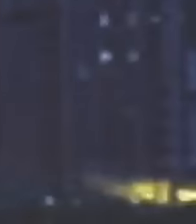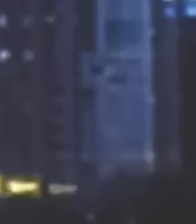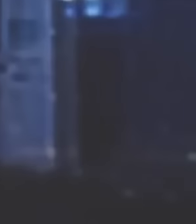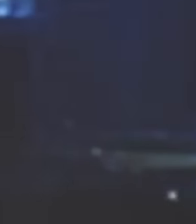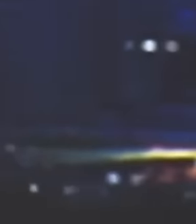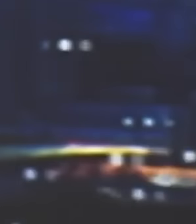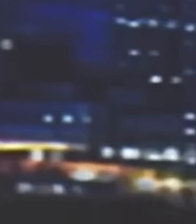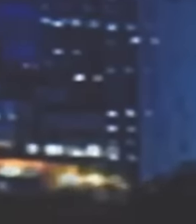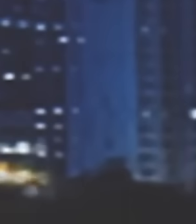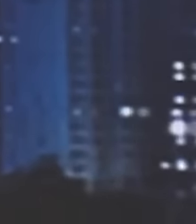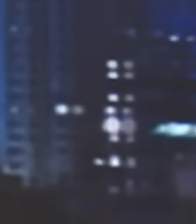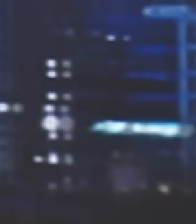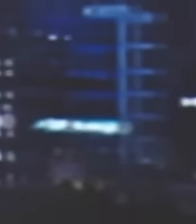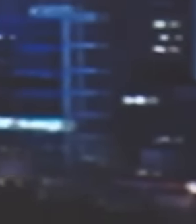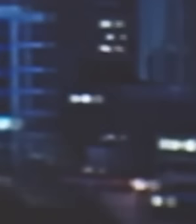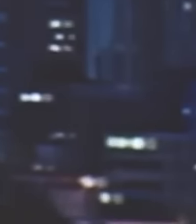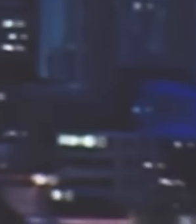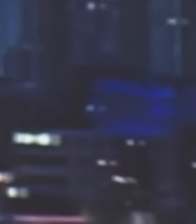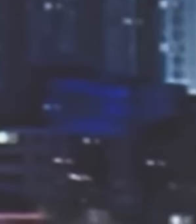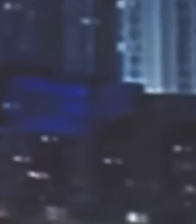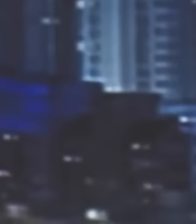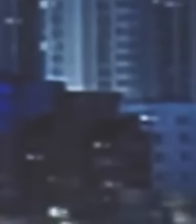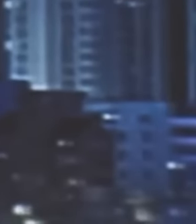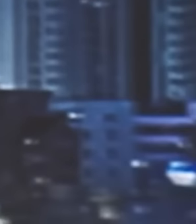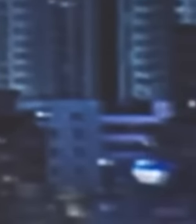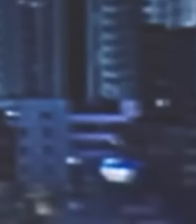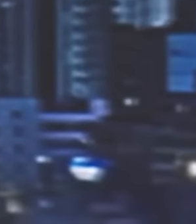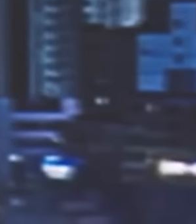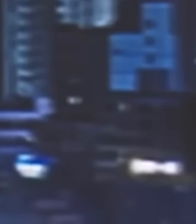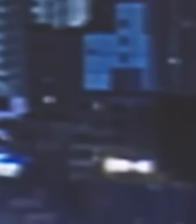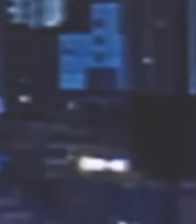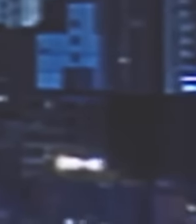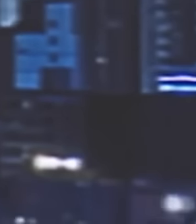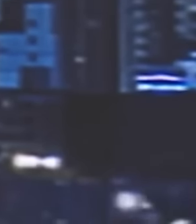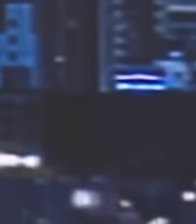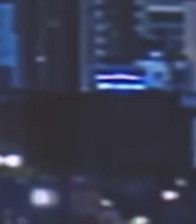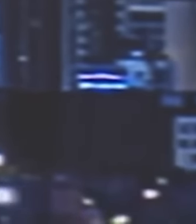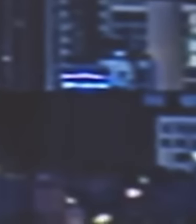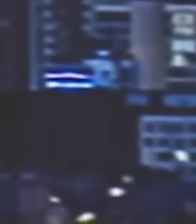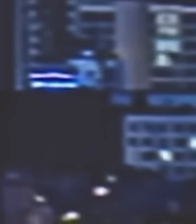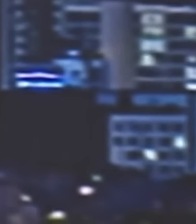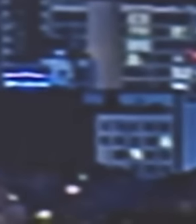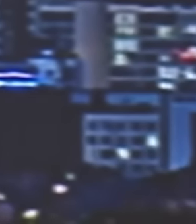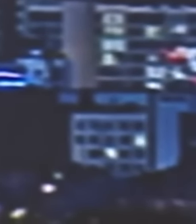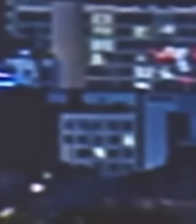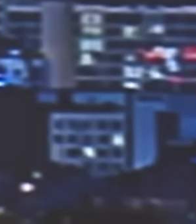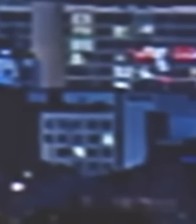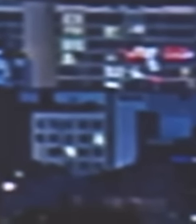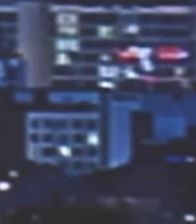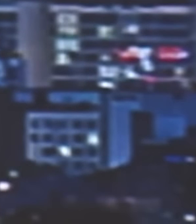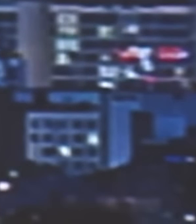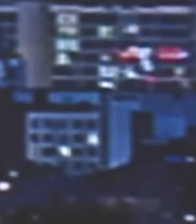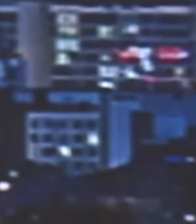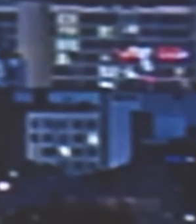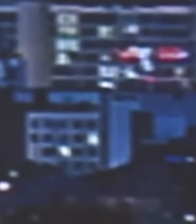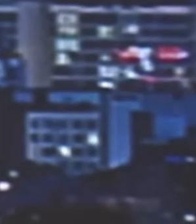jtbc 뉴스 를 시청해 주신 여러분 고맙습니다 저희는 저녁 6시 50분 뉴스룸에서 뵙겠습니다